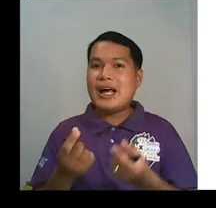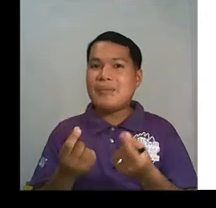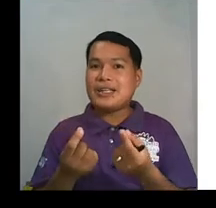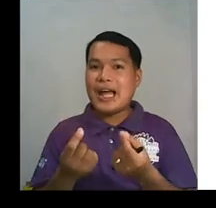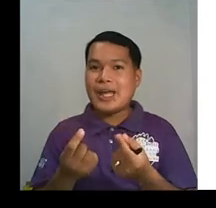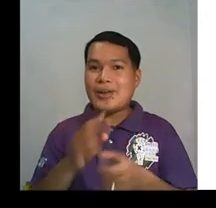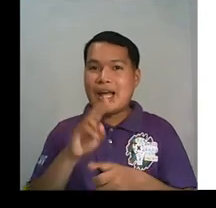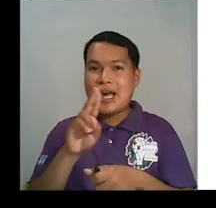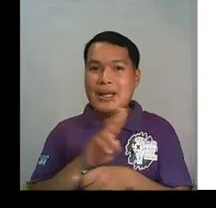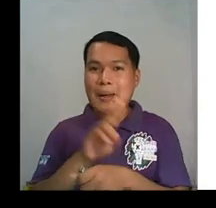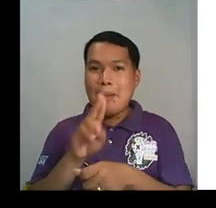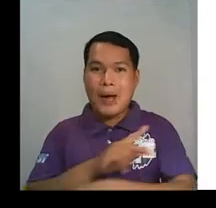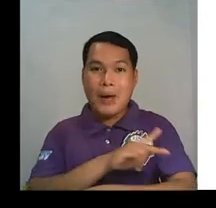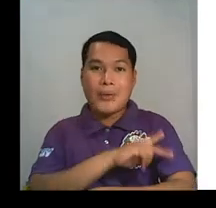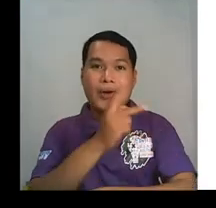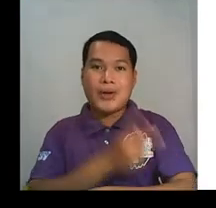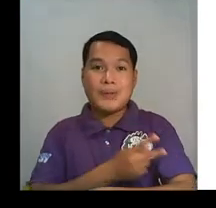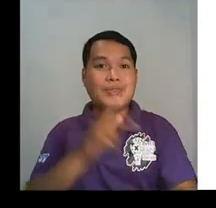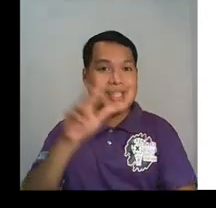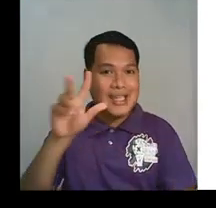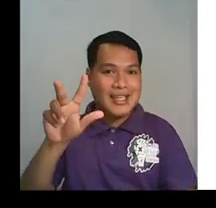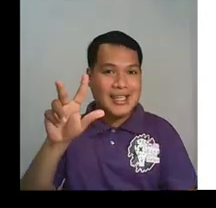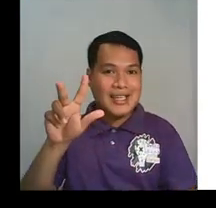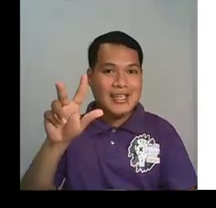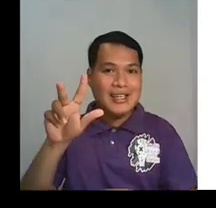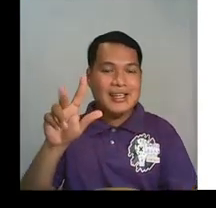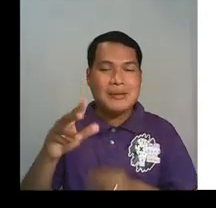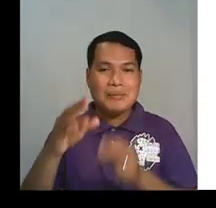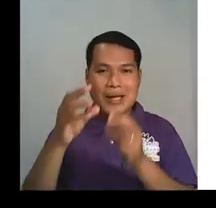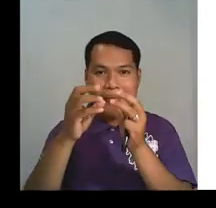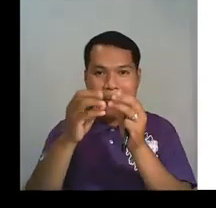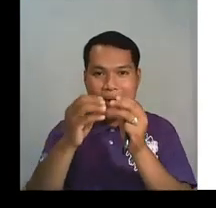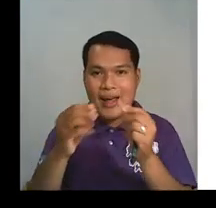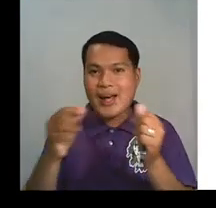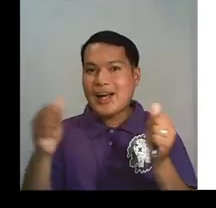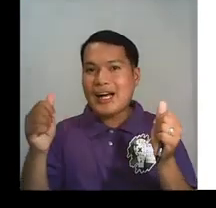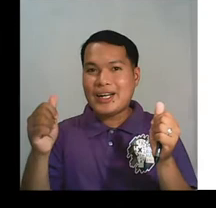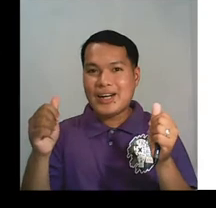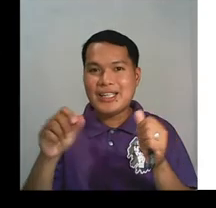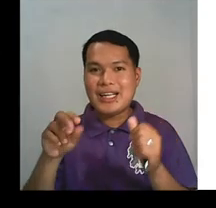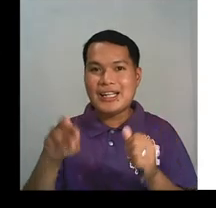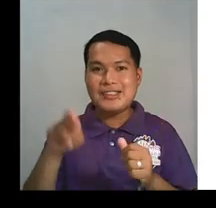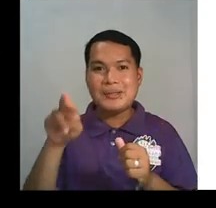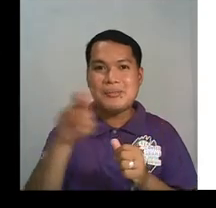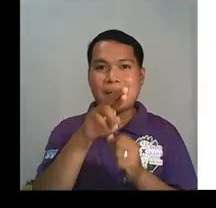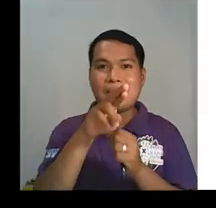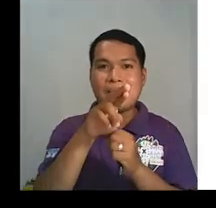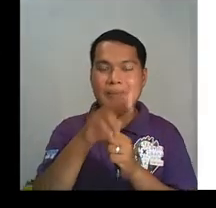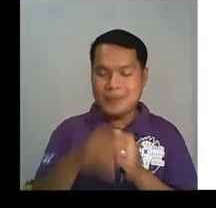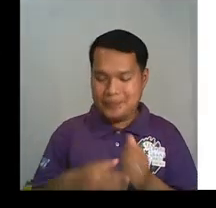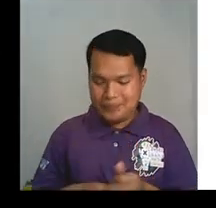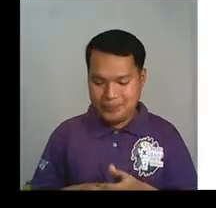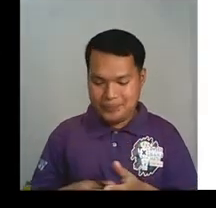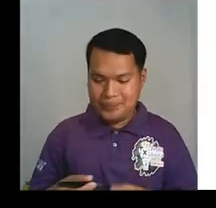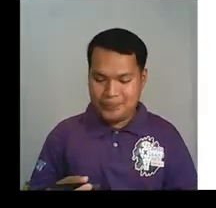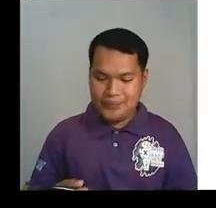Nagamit tayo ng power of 3. Para mawala ang radical symbol.